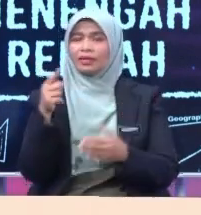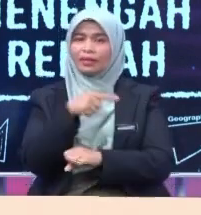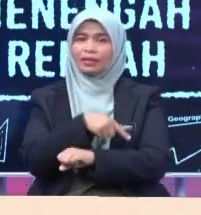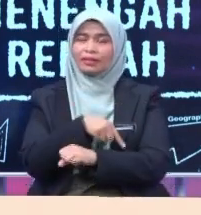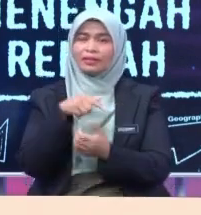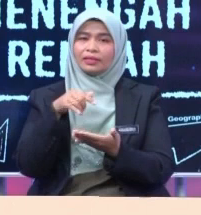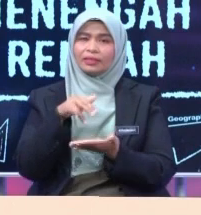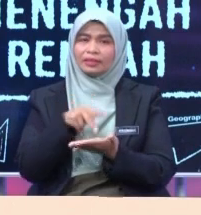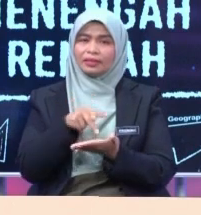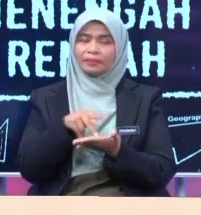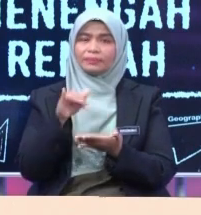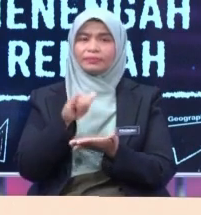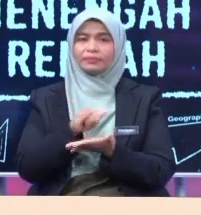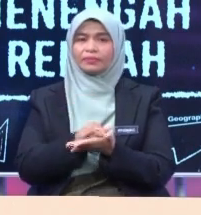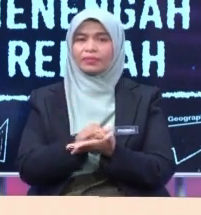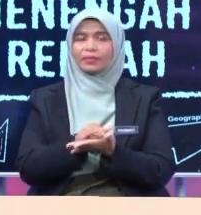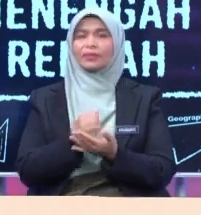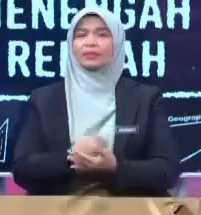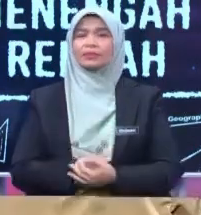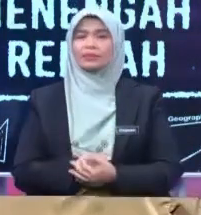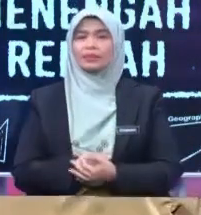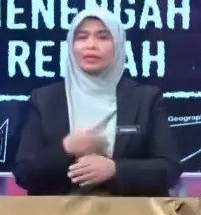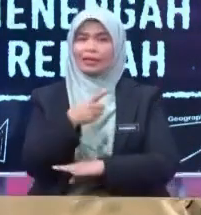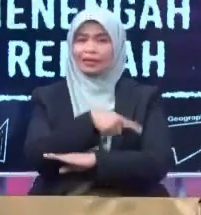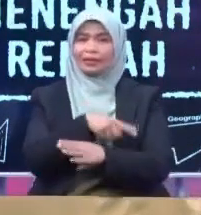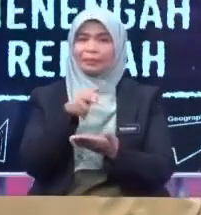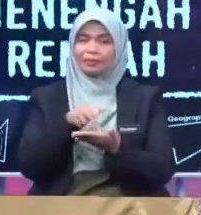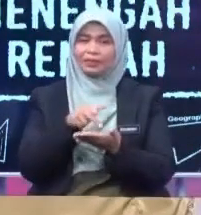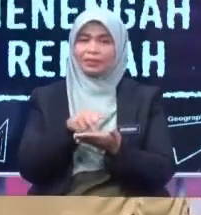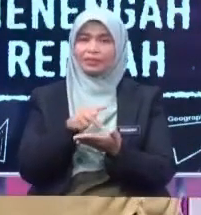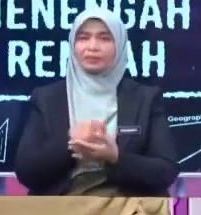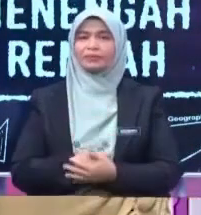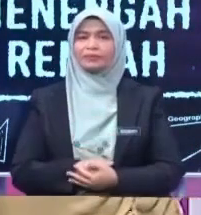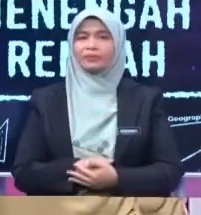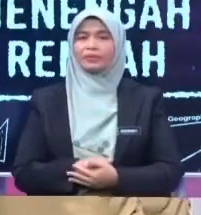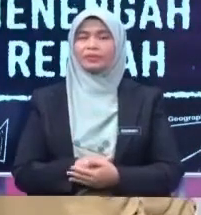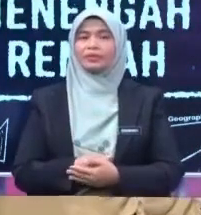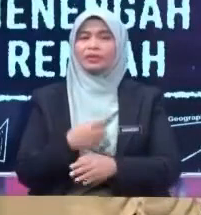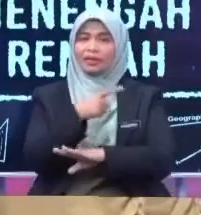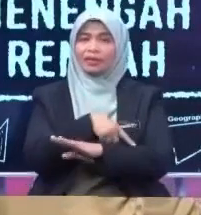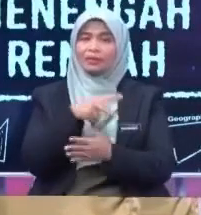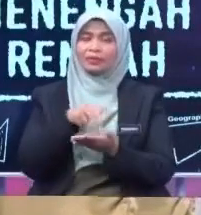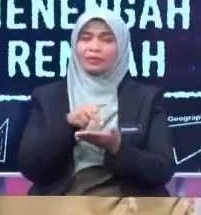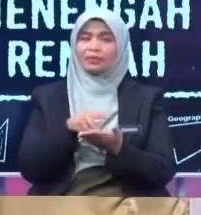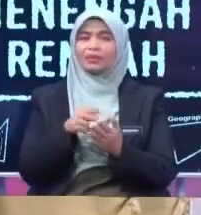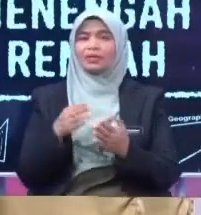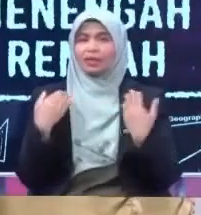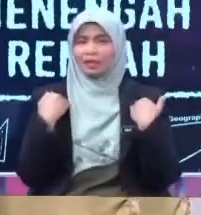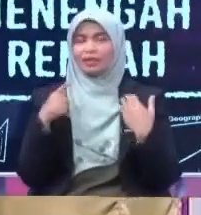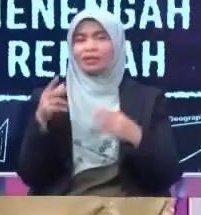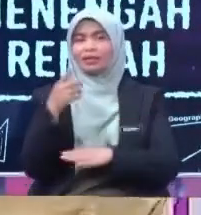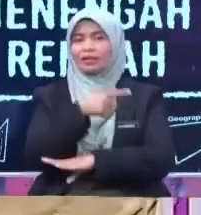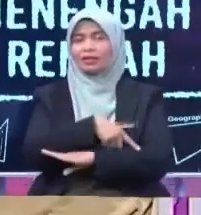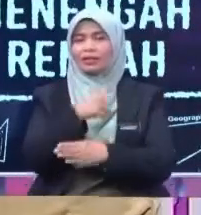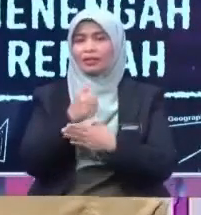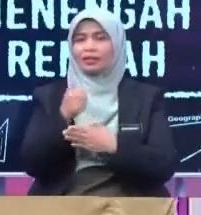dalam ayat ini disebutkan yaumul hisab, iaitu hari perhitungan. Hari perhitungan merujuk kepada hari akhirat.